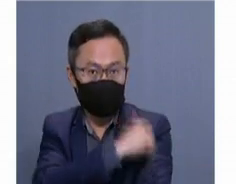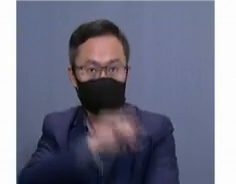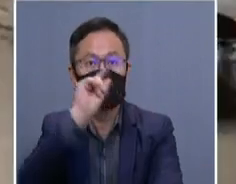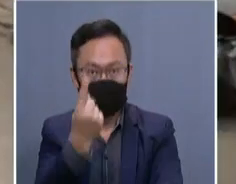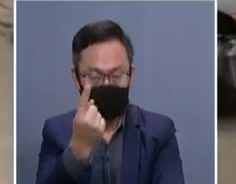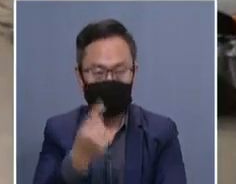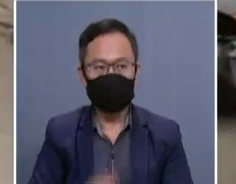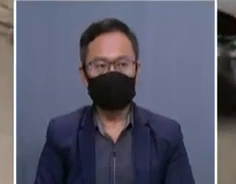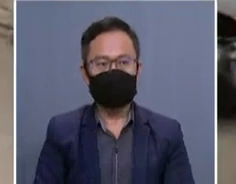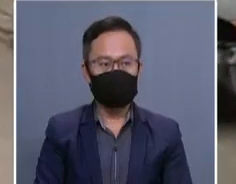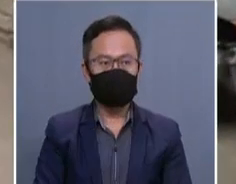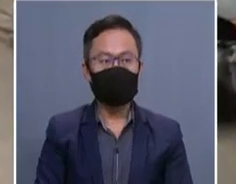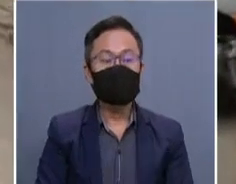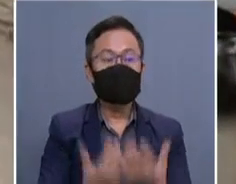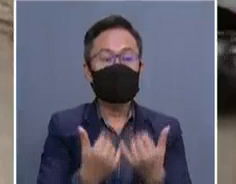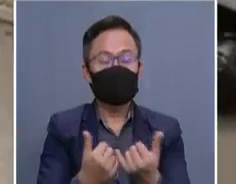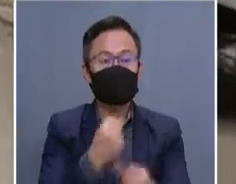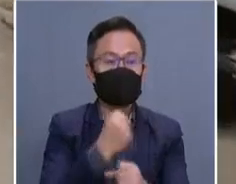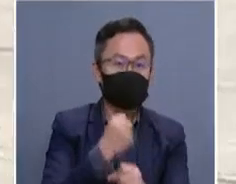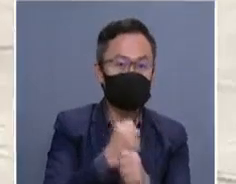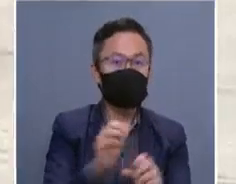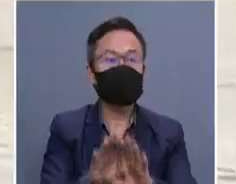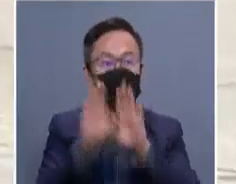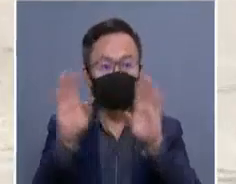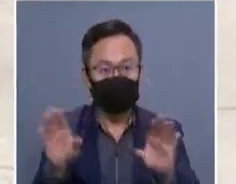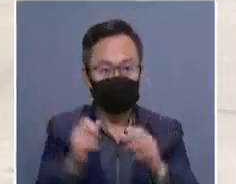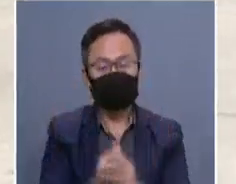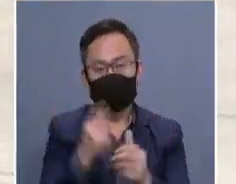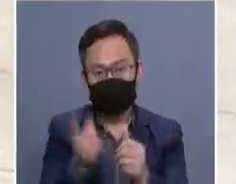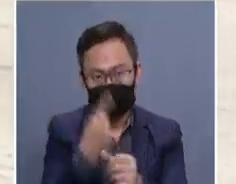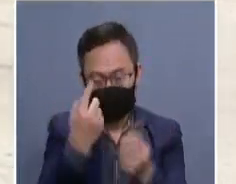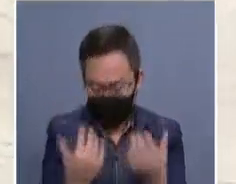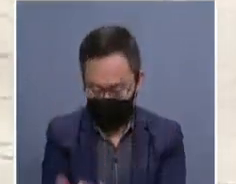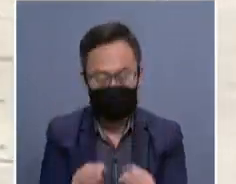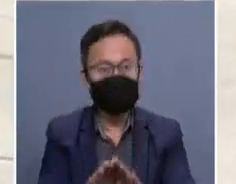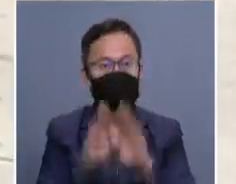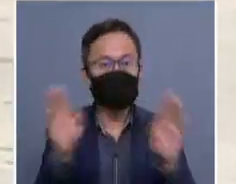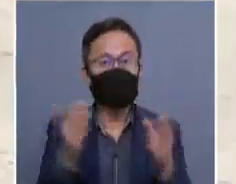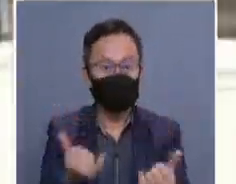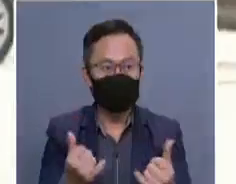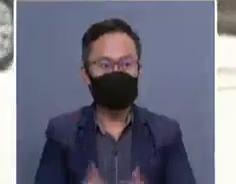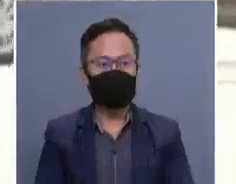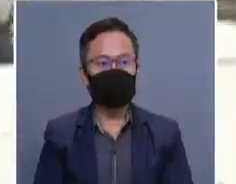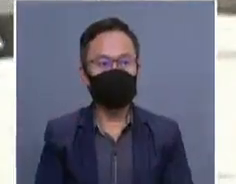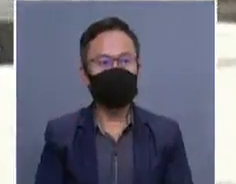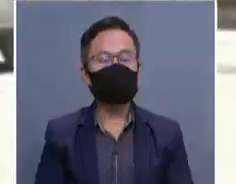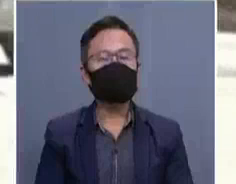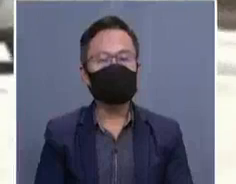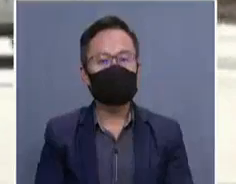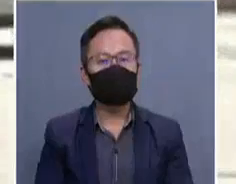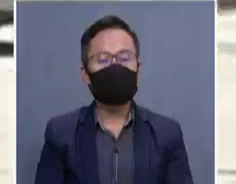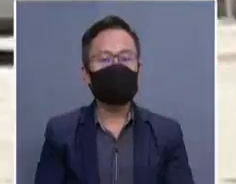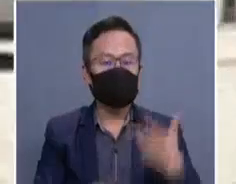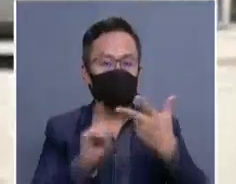ที่โรงพยาบาลและก็จะมีการเปิดศูนย์แห่งนี้ครั้งแรกในวันนี้นะคะส่วนความคืบหน้าไปอีกหนึ่งที่เลยที่จังหวั